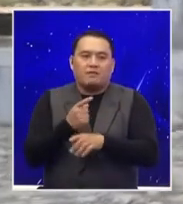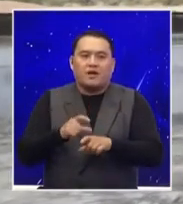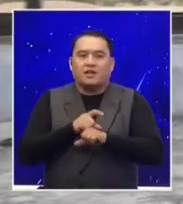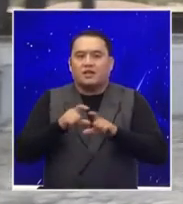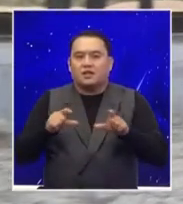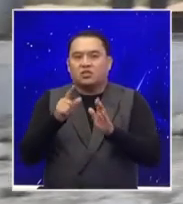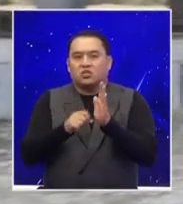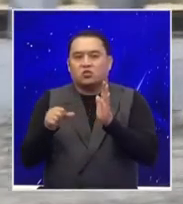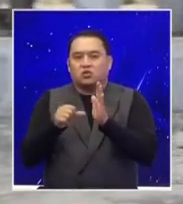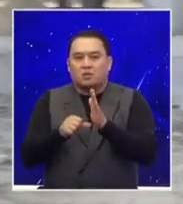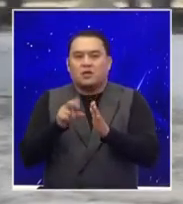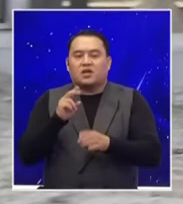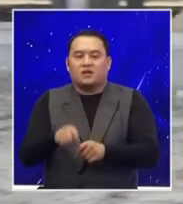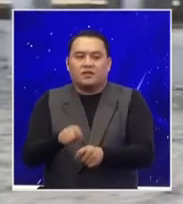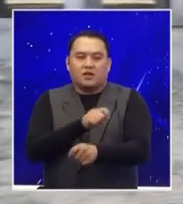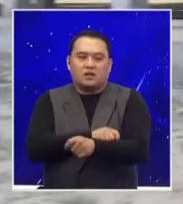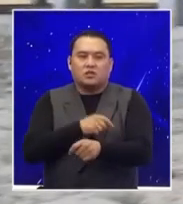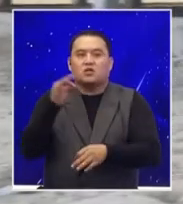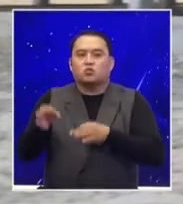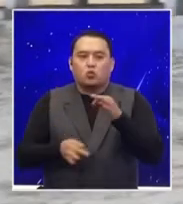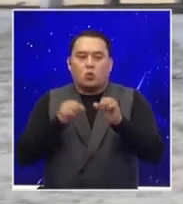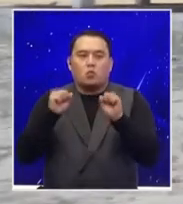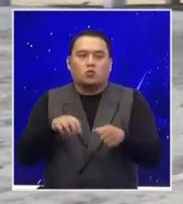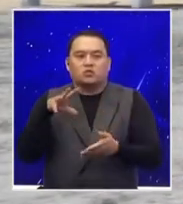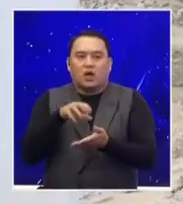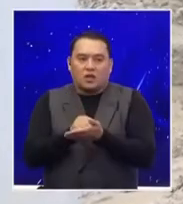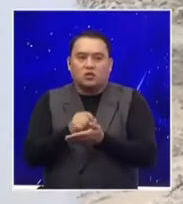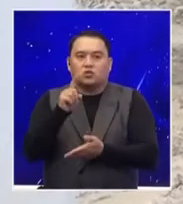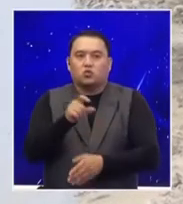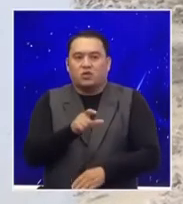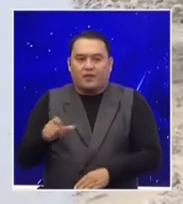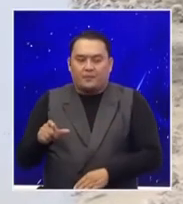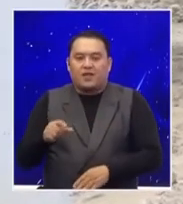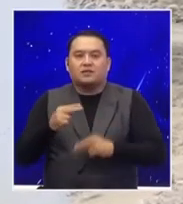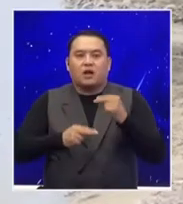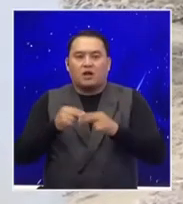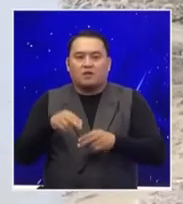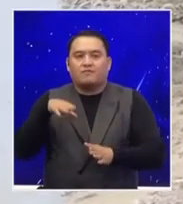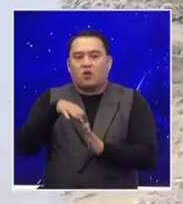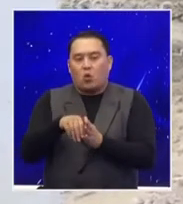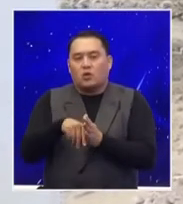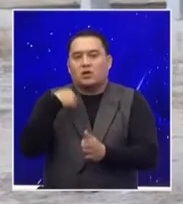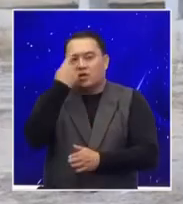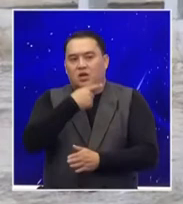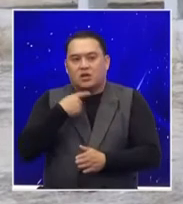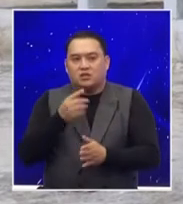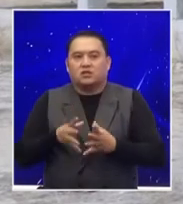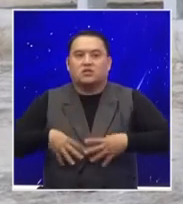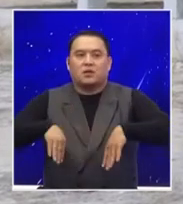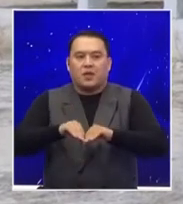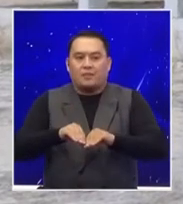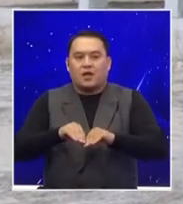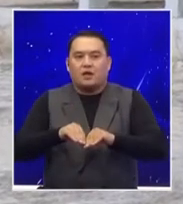площадью 670 квадратных метров. За сутки в нем смогут заниматься порядка 100 человек. В строительство вкладываются личные средства семьи